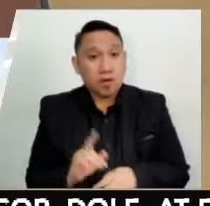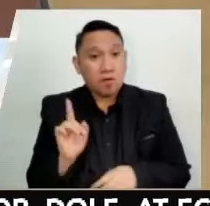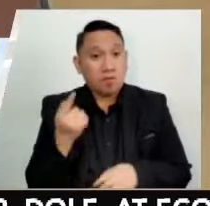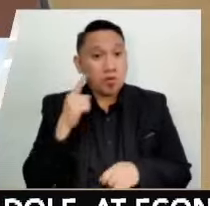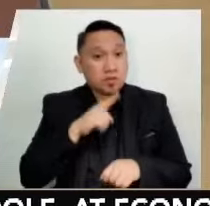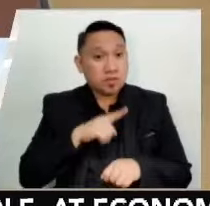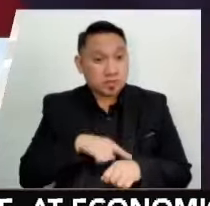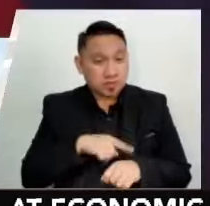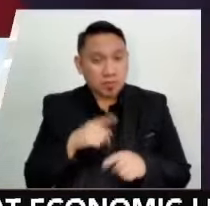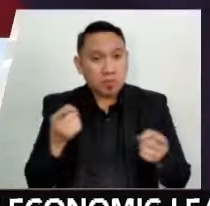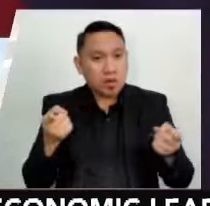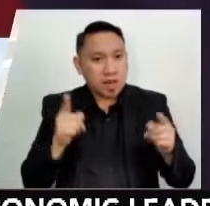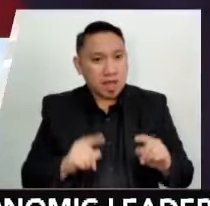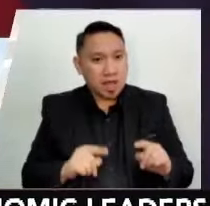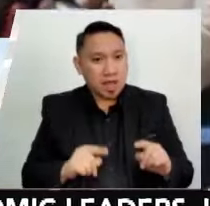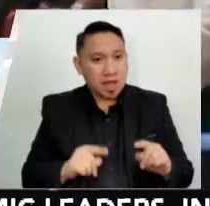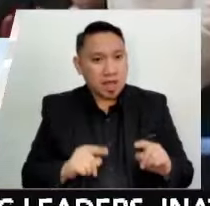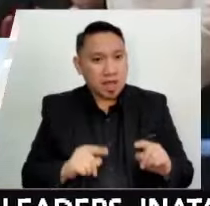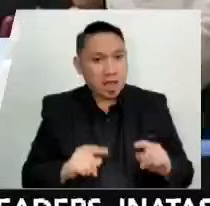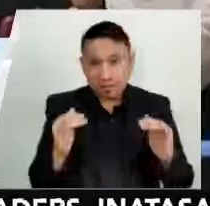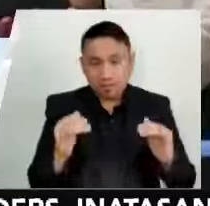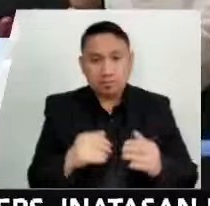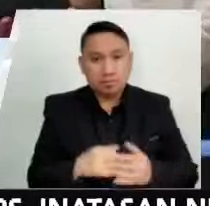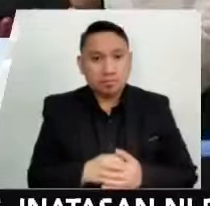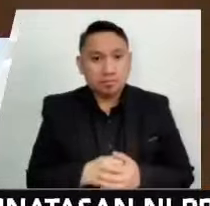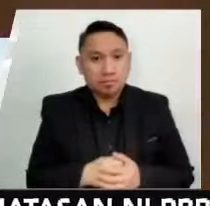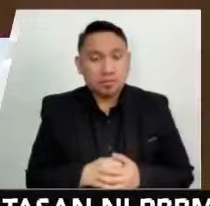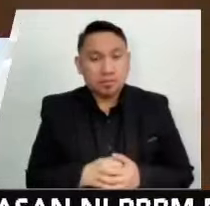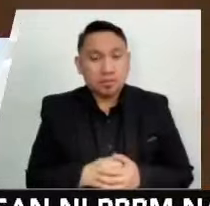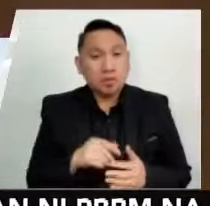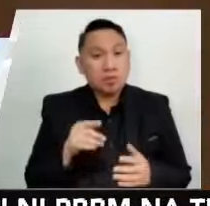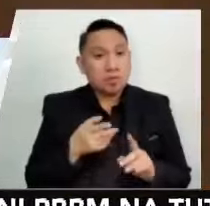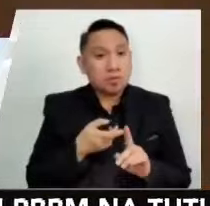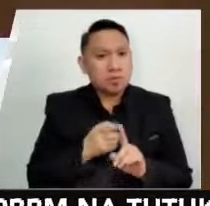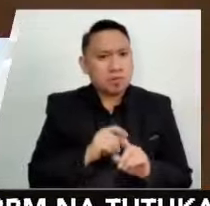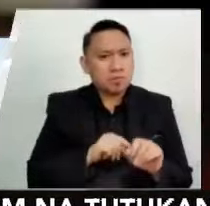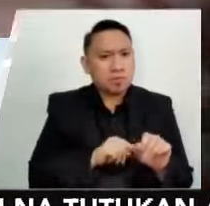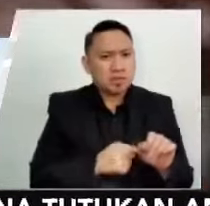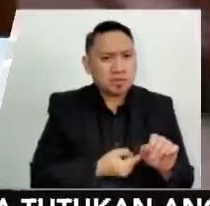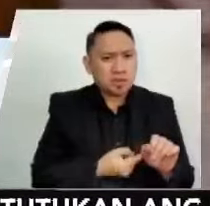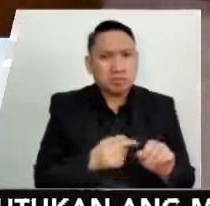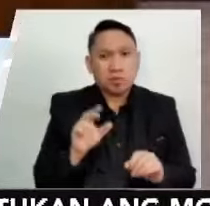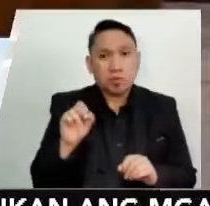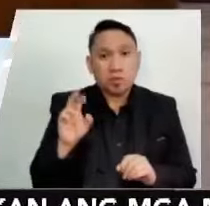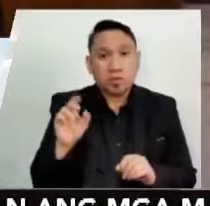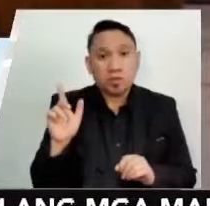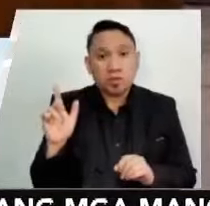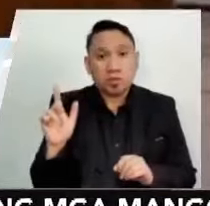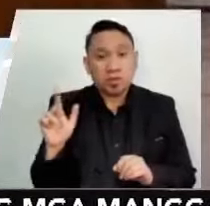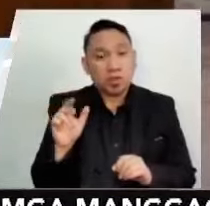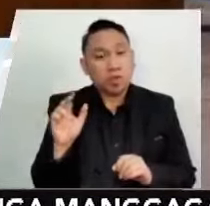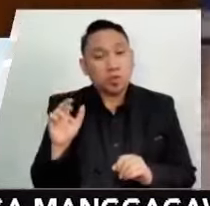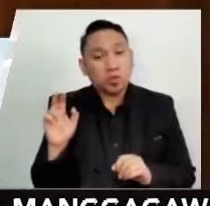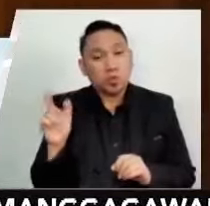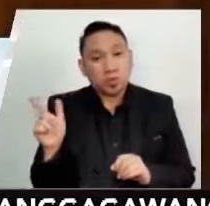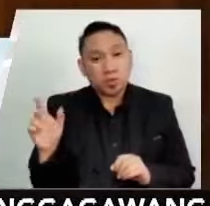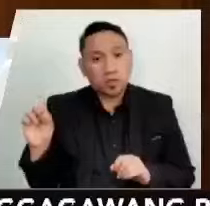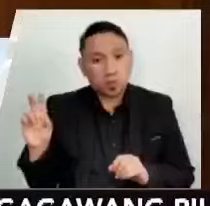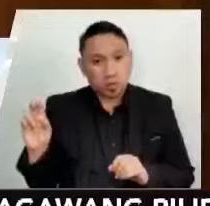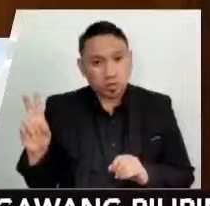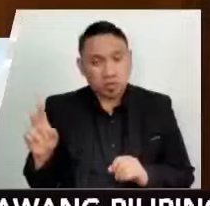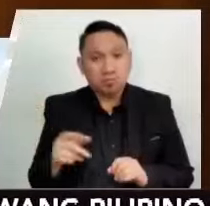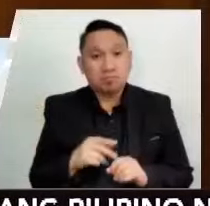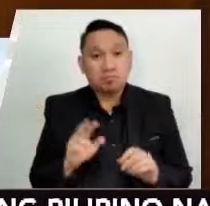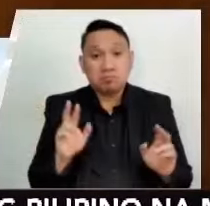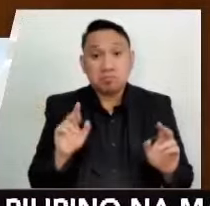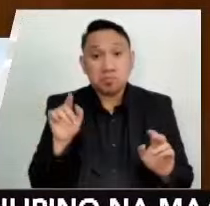2+2 Ministerial Dialogue mula nang simulan ito noong 2012. Nakatakda rin mag-courtesy call kay Pangulong Bongbong Marcos